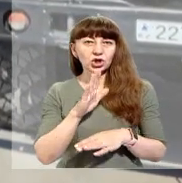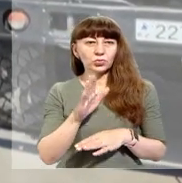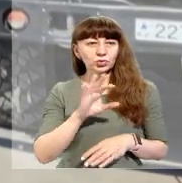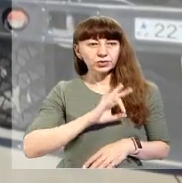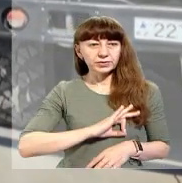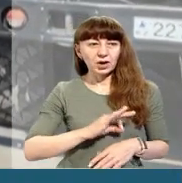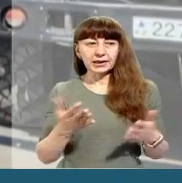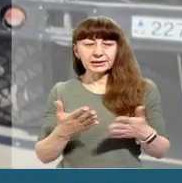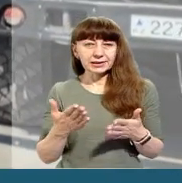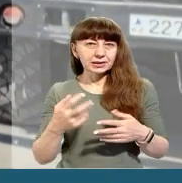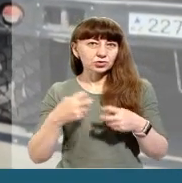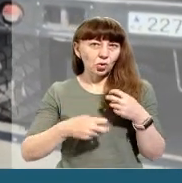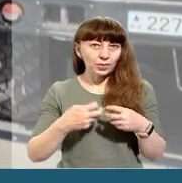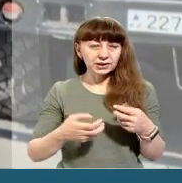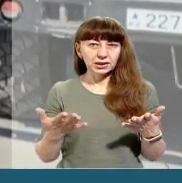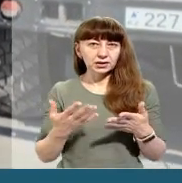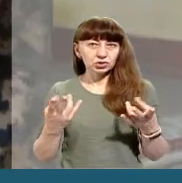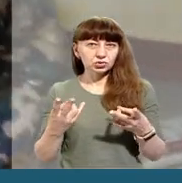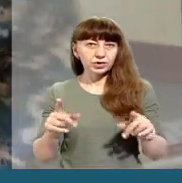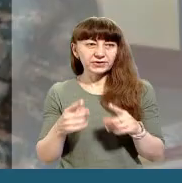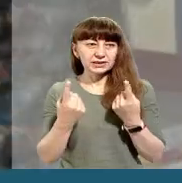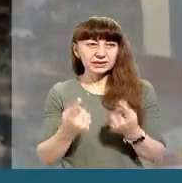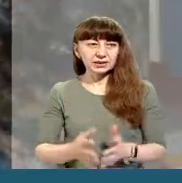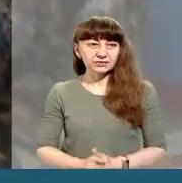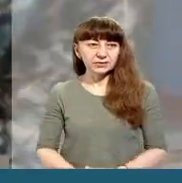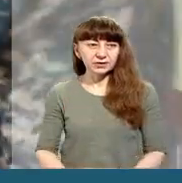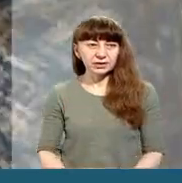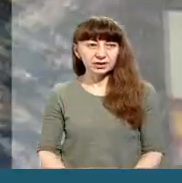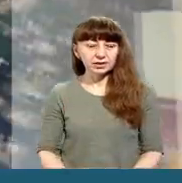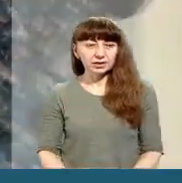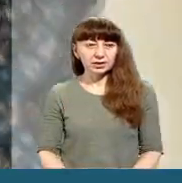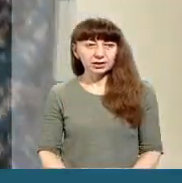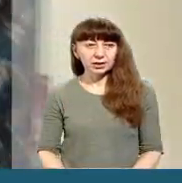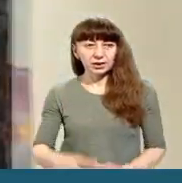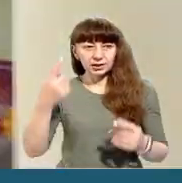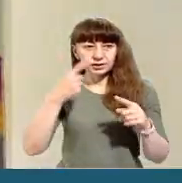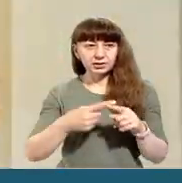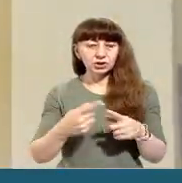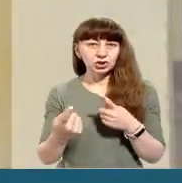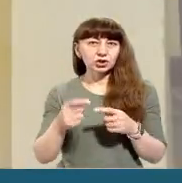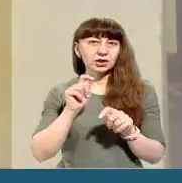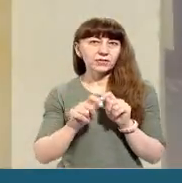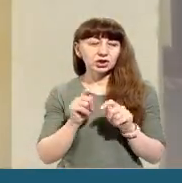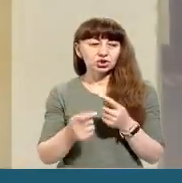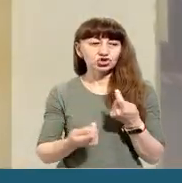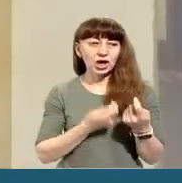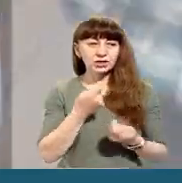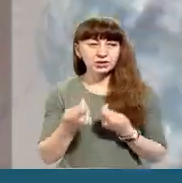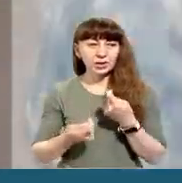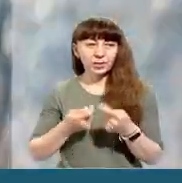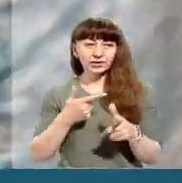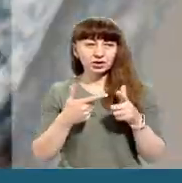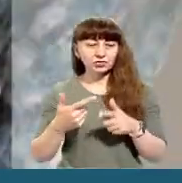істейтінін немесе жарамсыздығын білу үшін өткізіледі. Жылдық техникалық бақылауға 6697 әскери бөлімі тиянақты